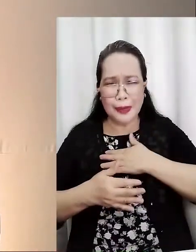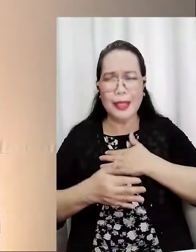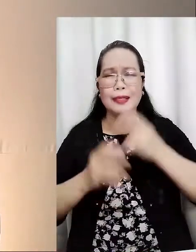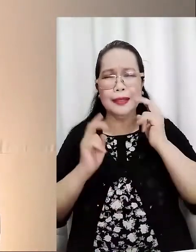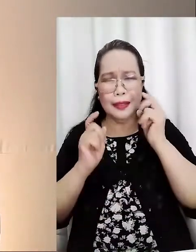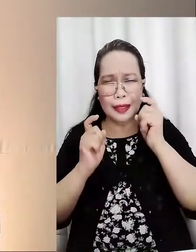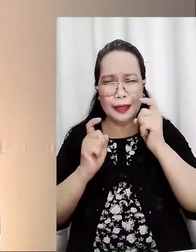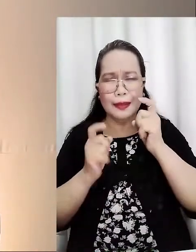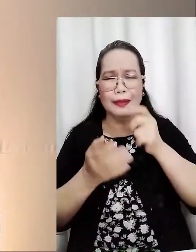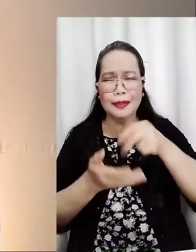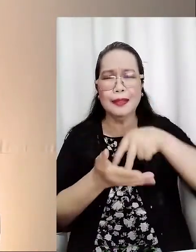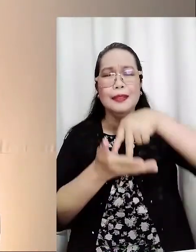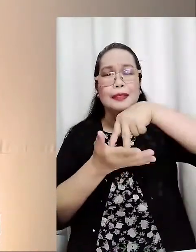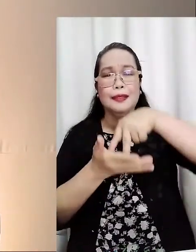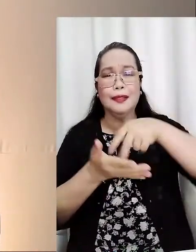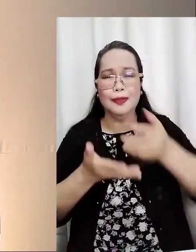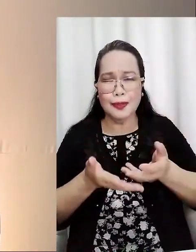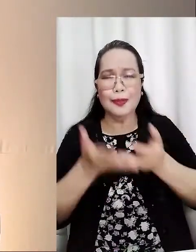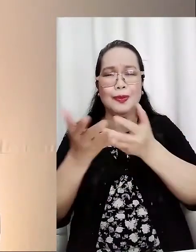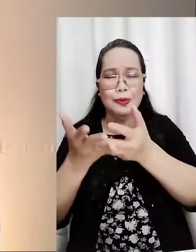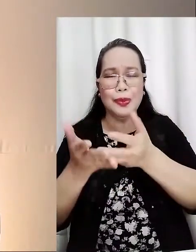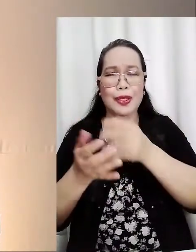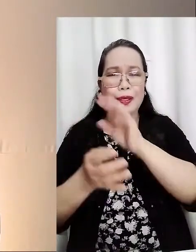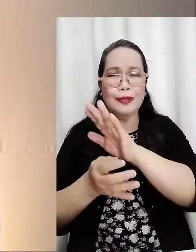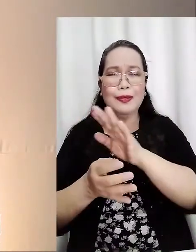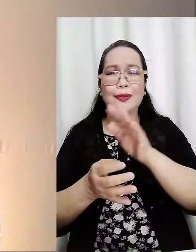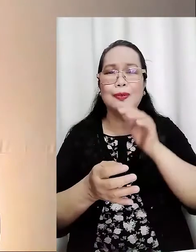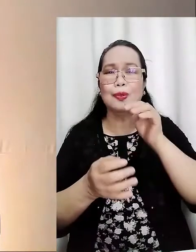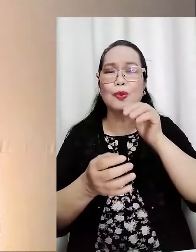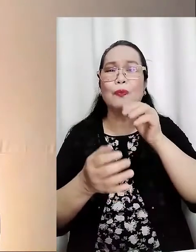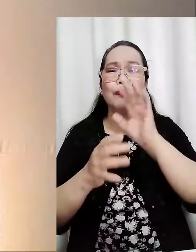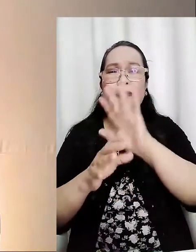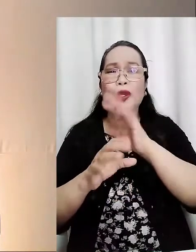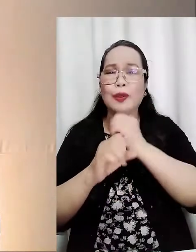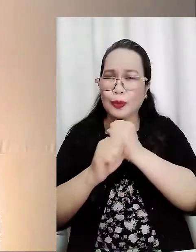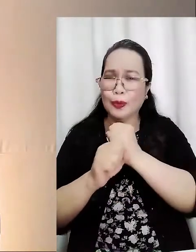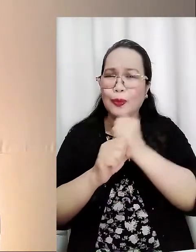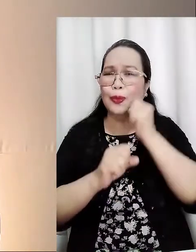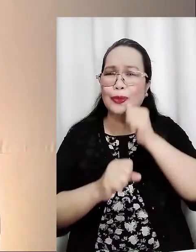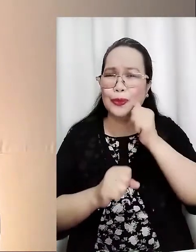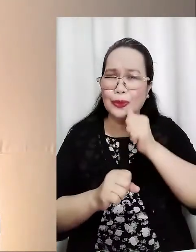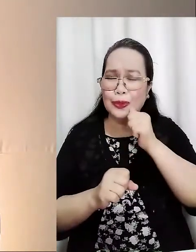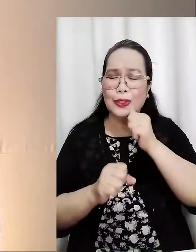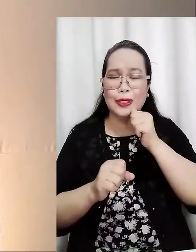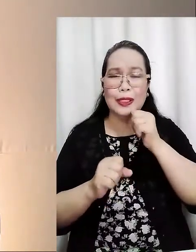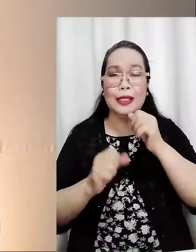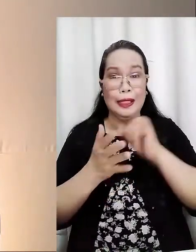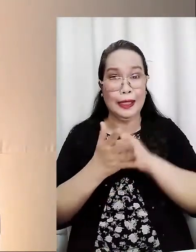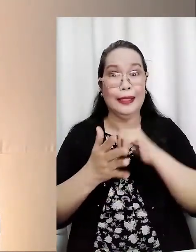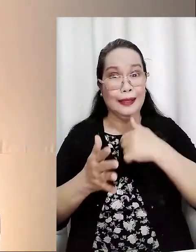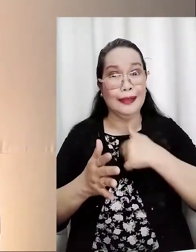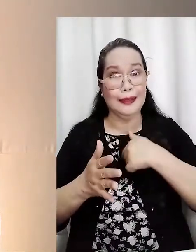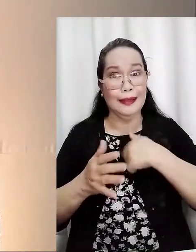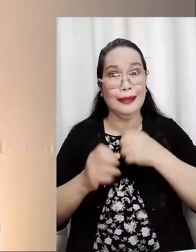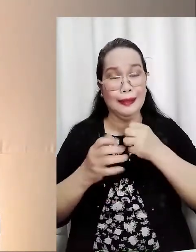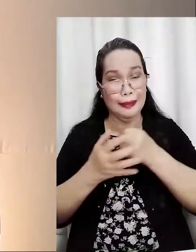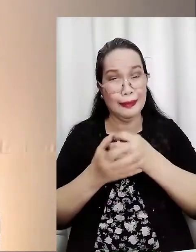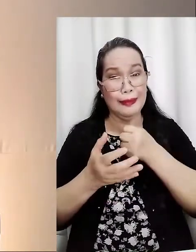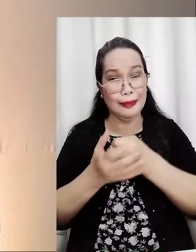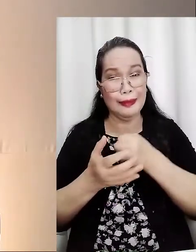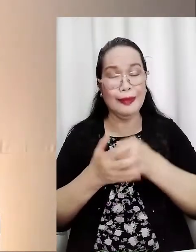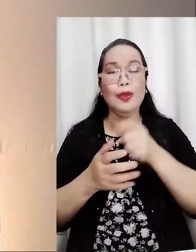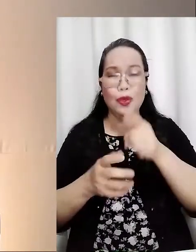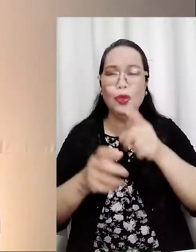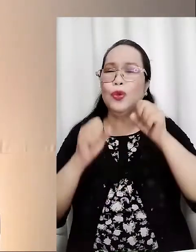mo. Dalhin mo ako sa kanya habang tumitibok pa ako. Alam kong kaya mo